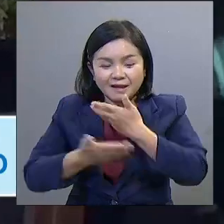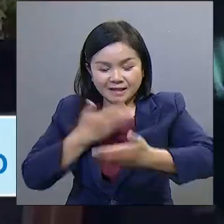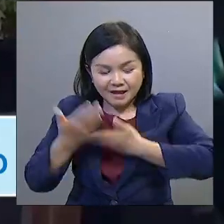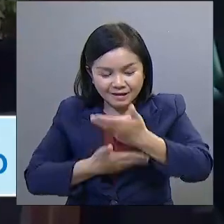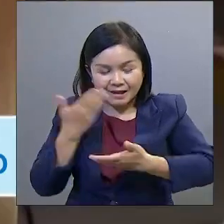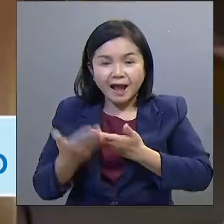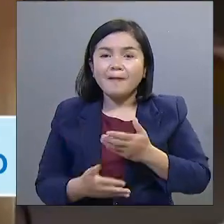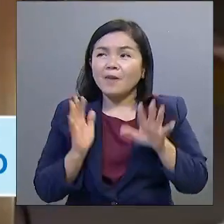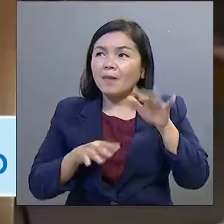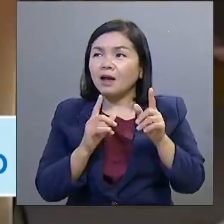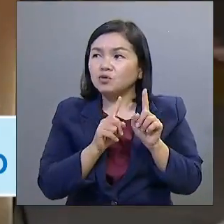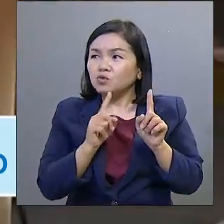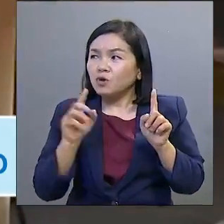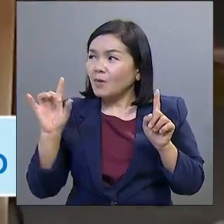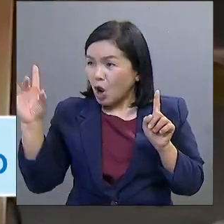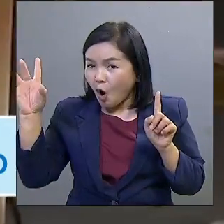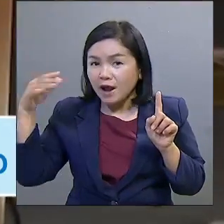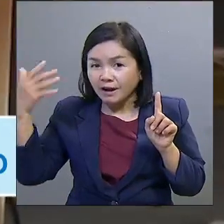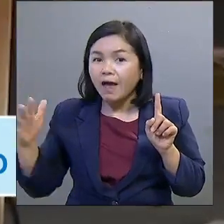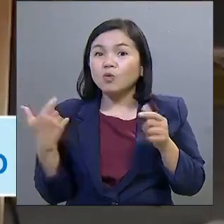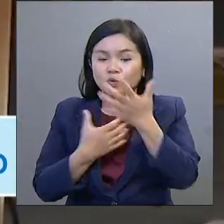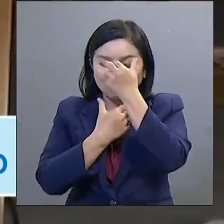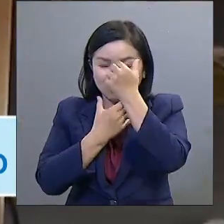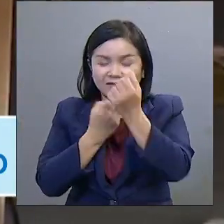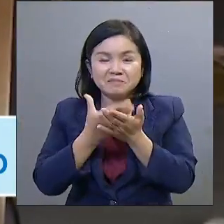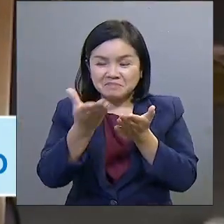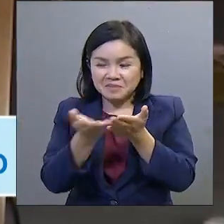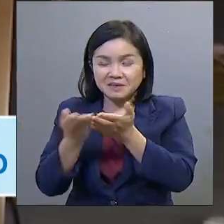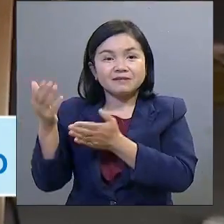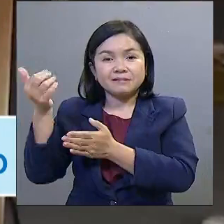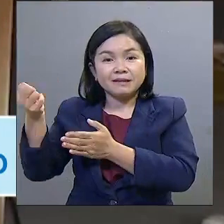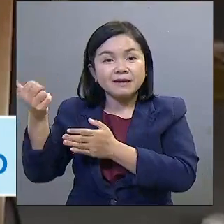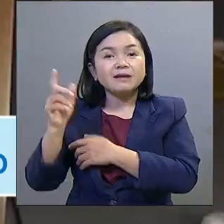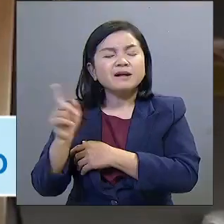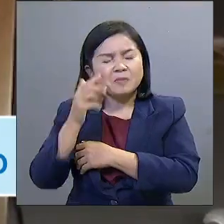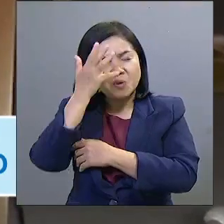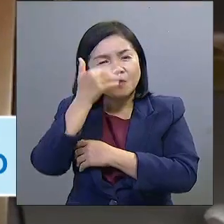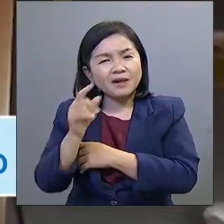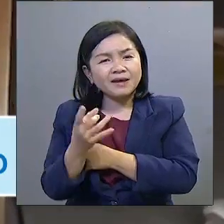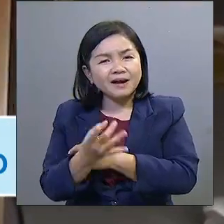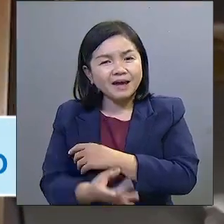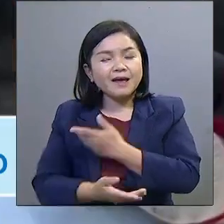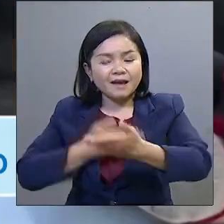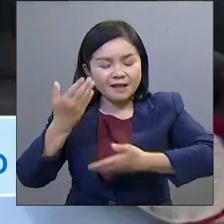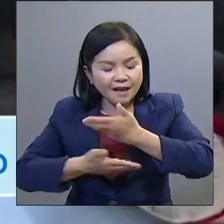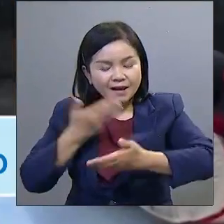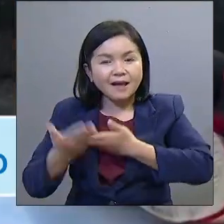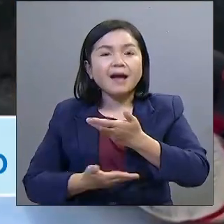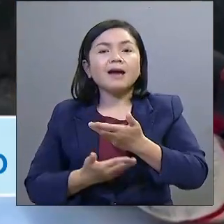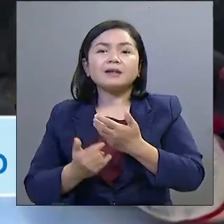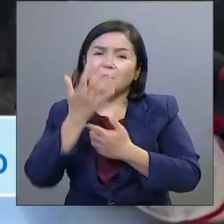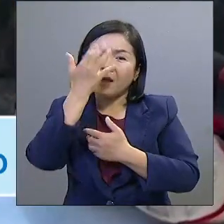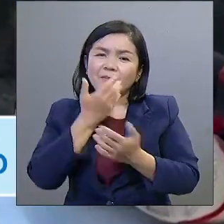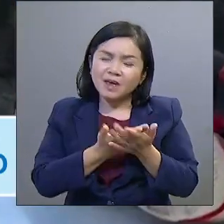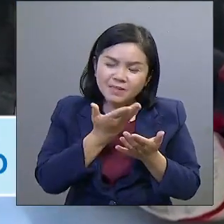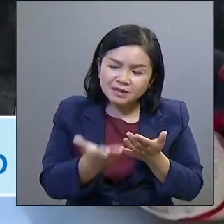า100ตัวก็คือได้รับความนิยมนะแล้วก็ได้รับการตอบรับอย่างดีมากสาเหตุอ่ะคุณธานีก็ขายไปถามไปเอาทำไมมาซื้อว่